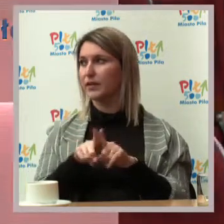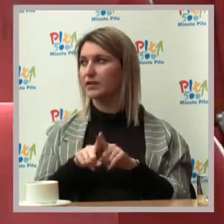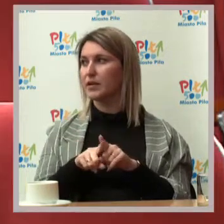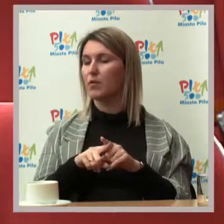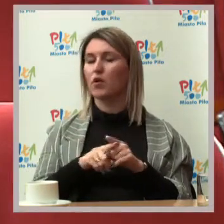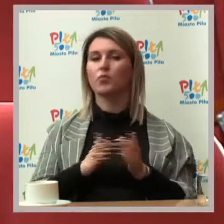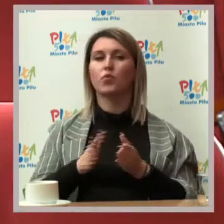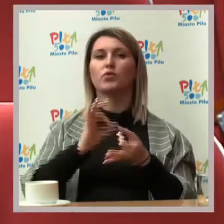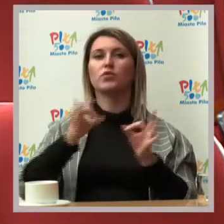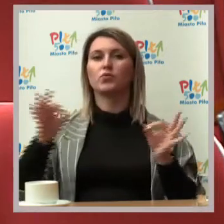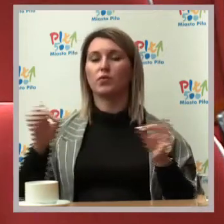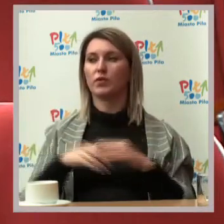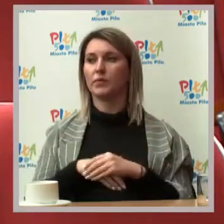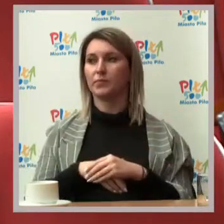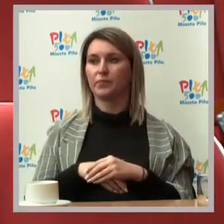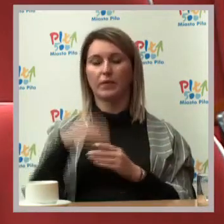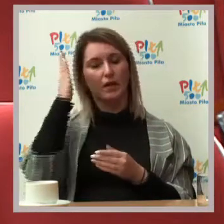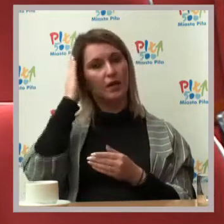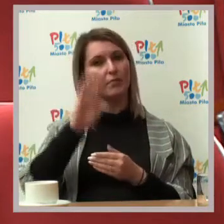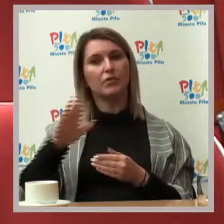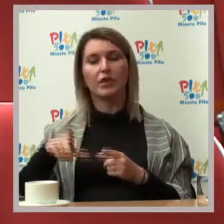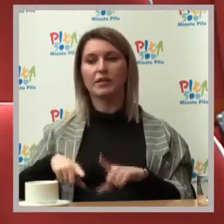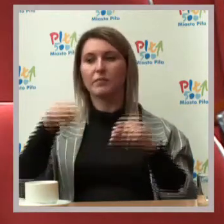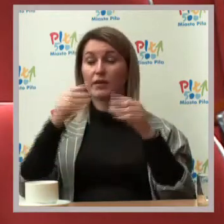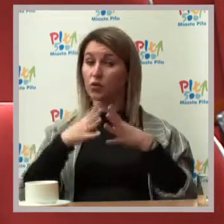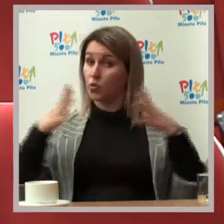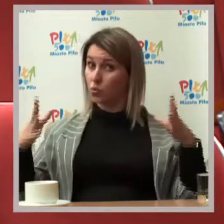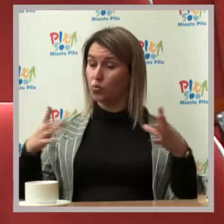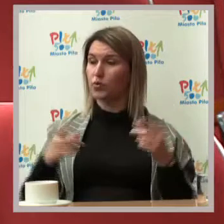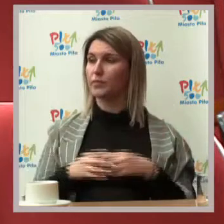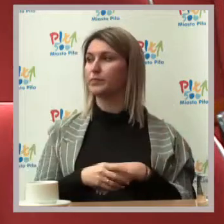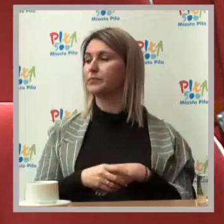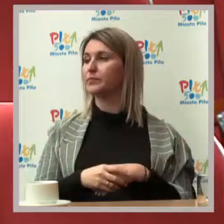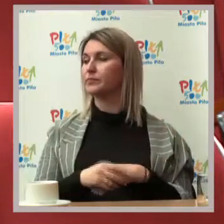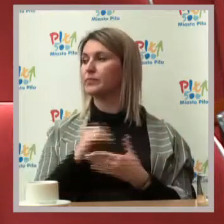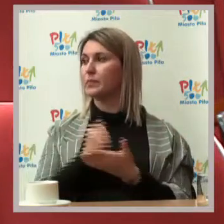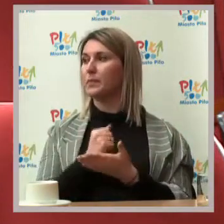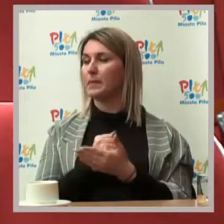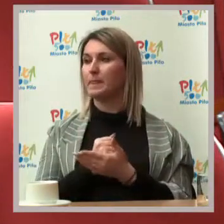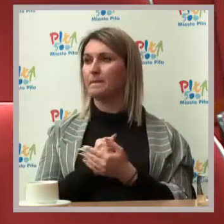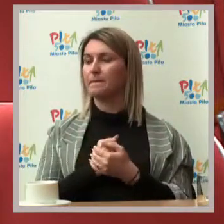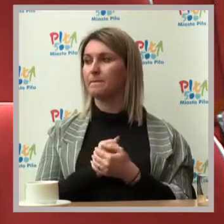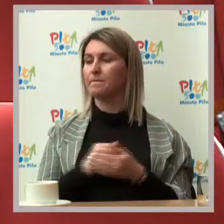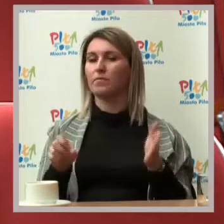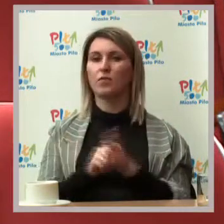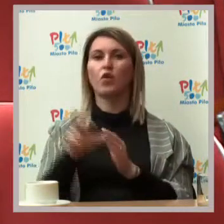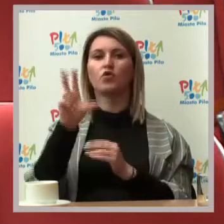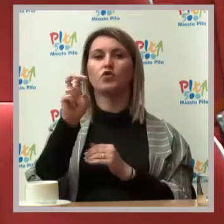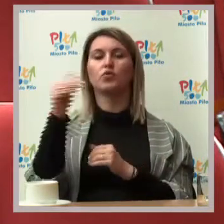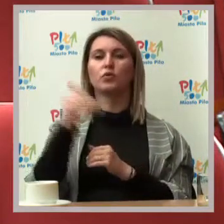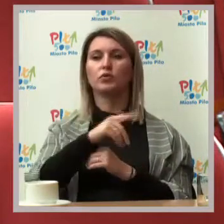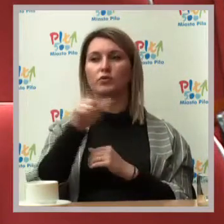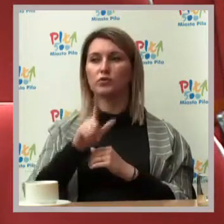ulicy Złotej. Mieszkańcy wybrali również duże projekty, które mieściły się w kwocie czy do 300 tysięcy